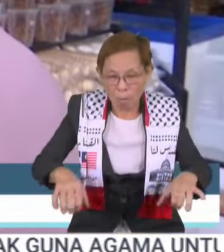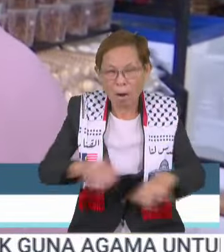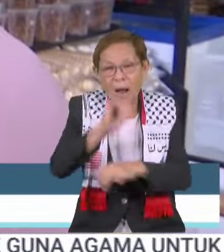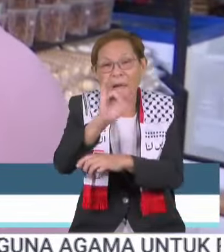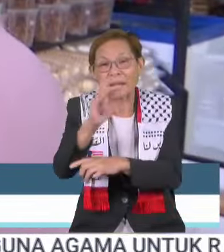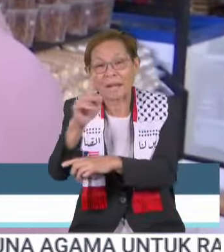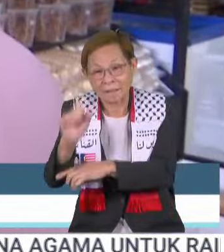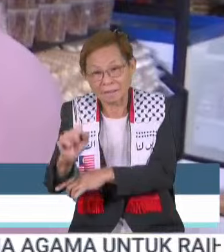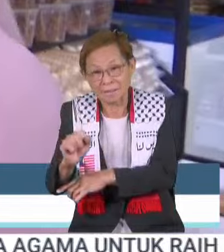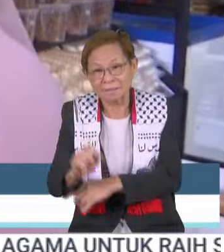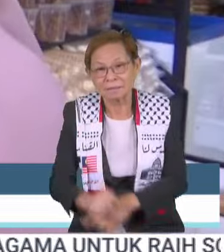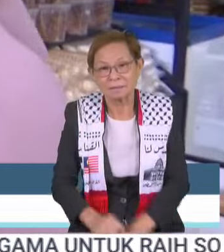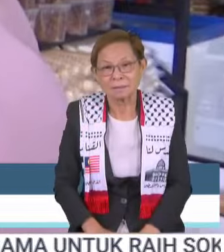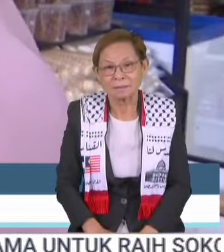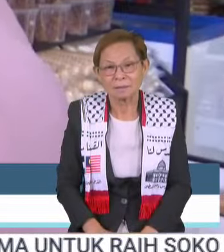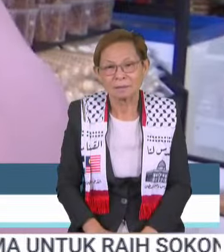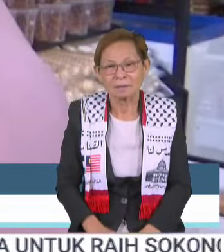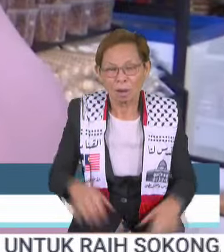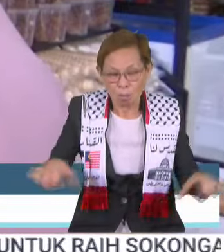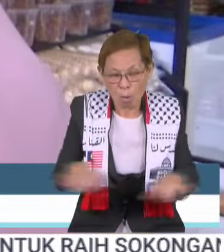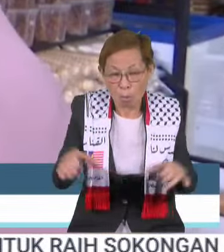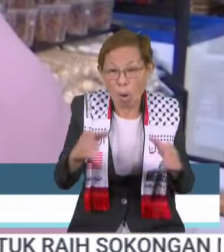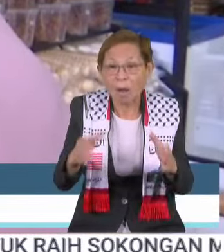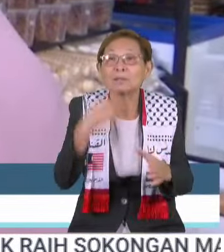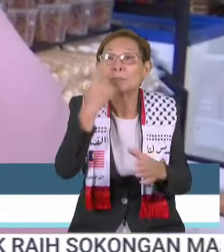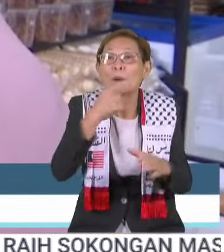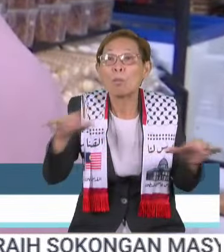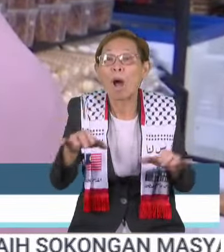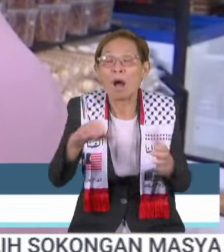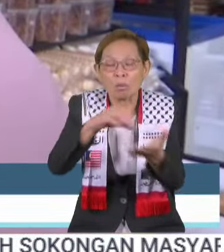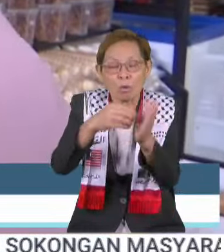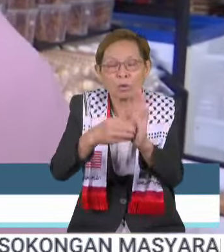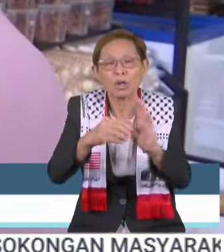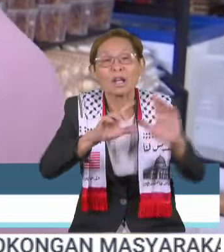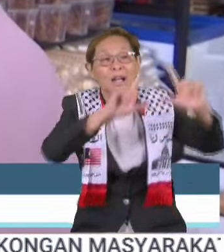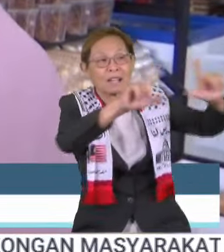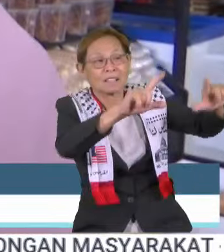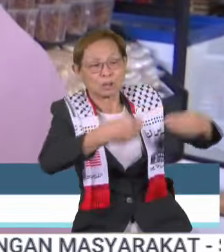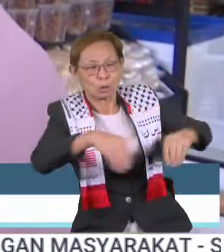IKS lah, pengeluar IKS lah kita ni yang letak kat sini.